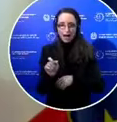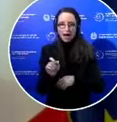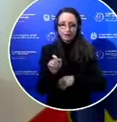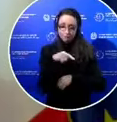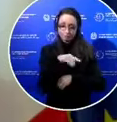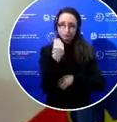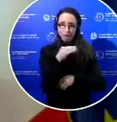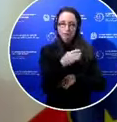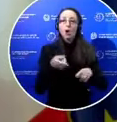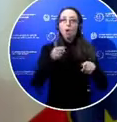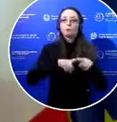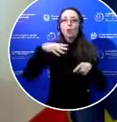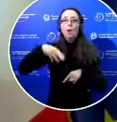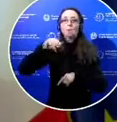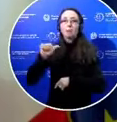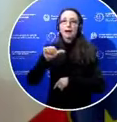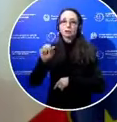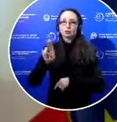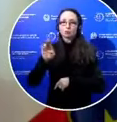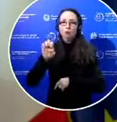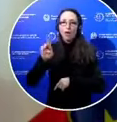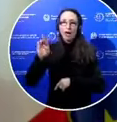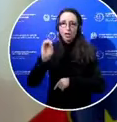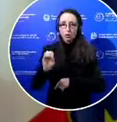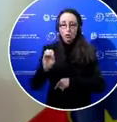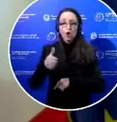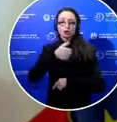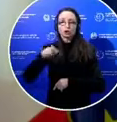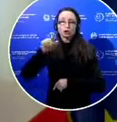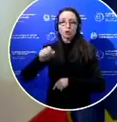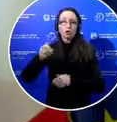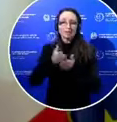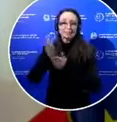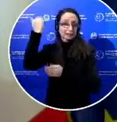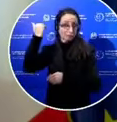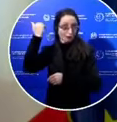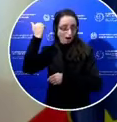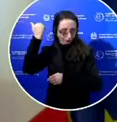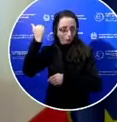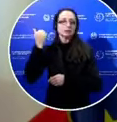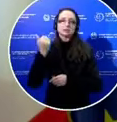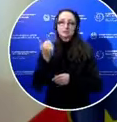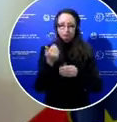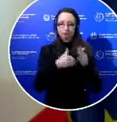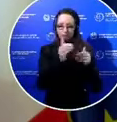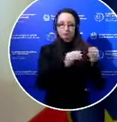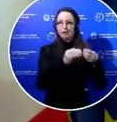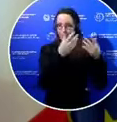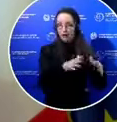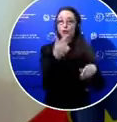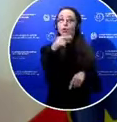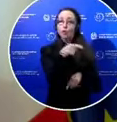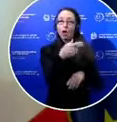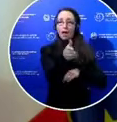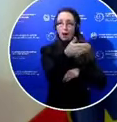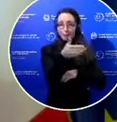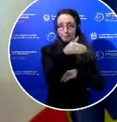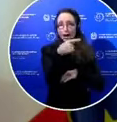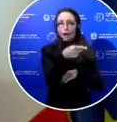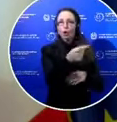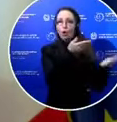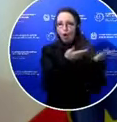fatto il Massuero più di 120 anni fa, che è un albergo che ospita i senza dimora e così via. Siamo una